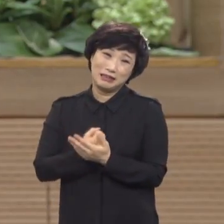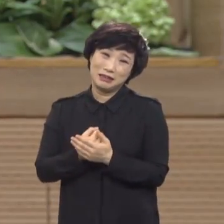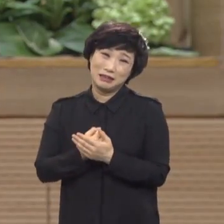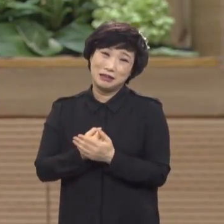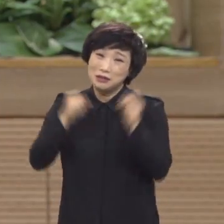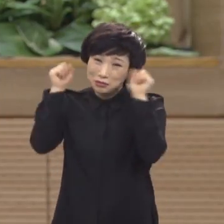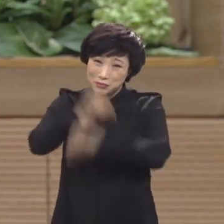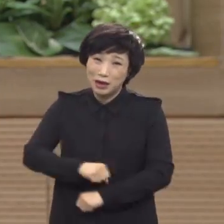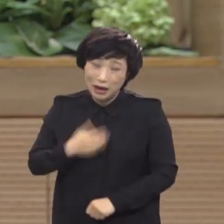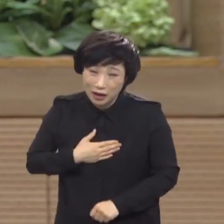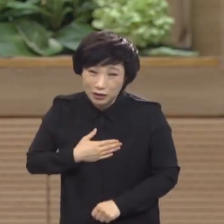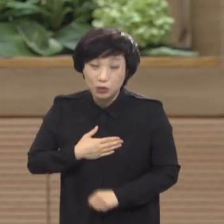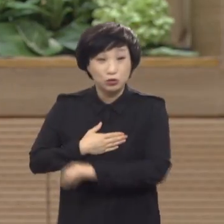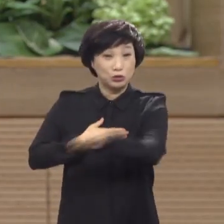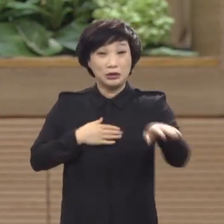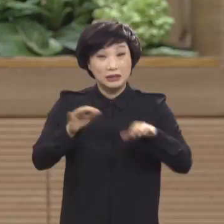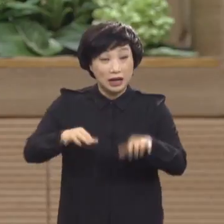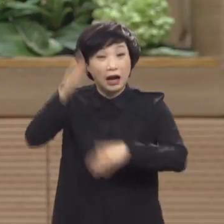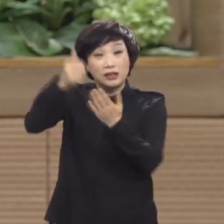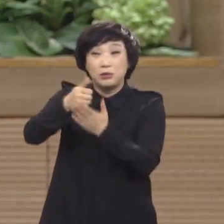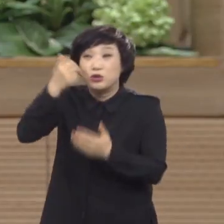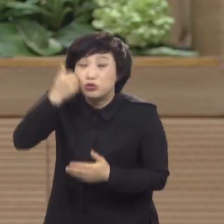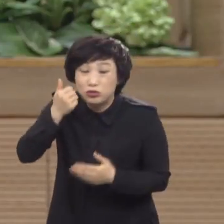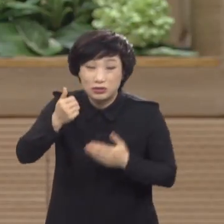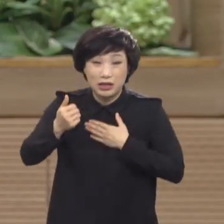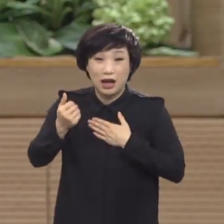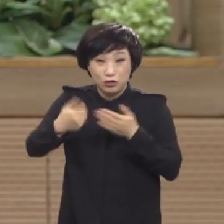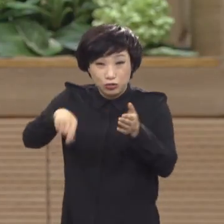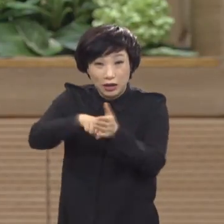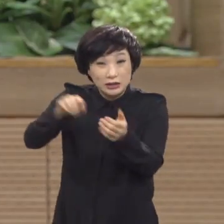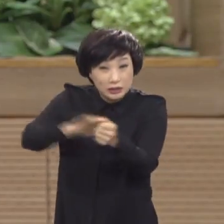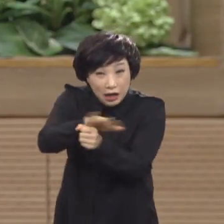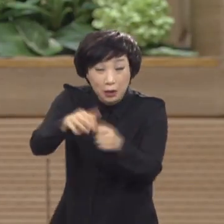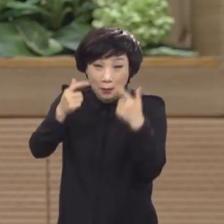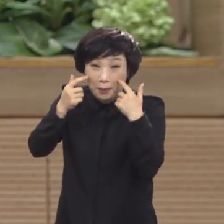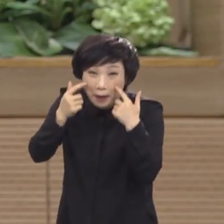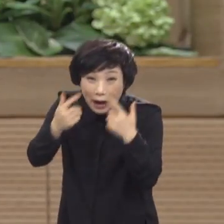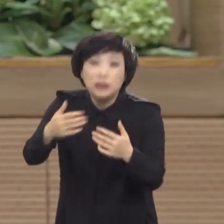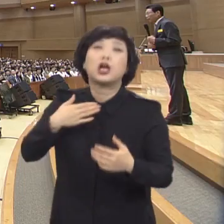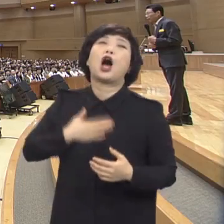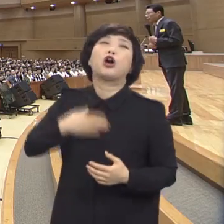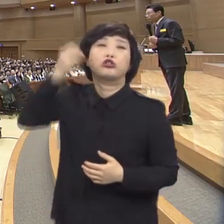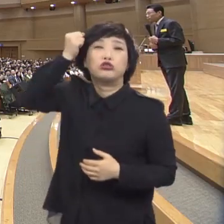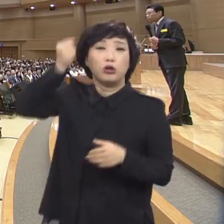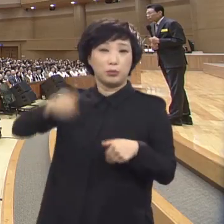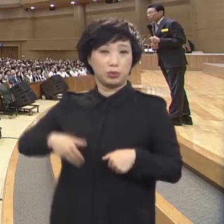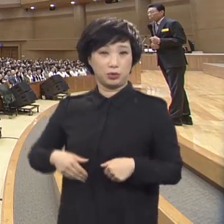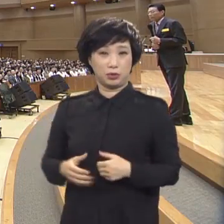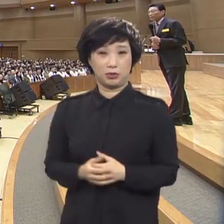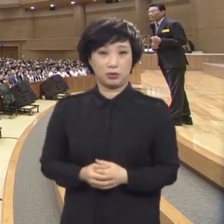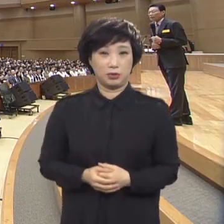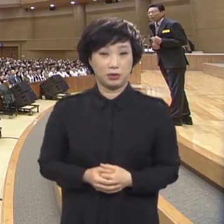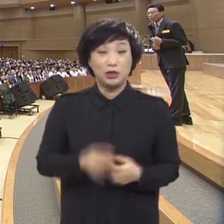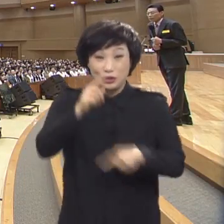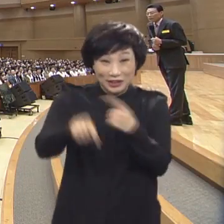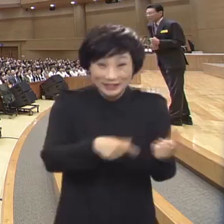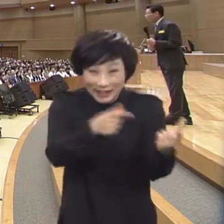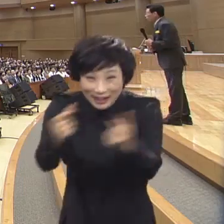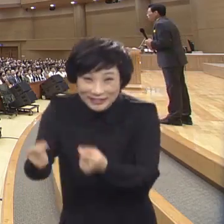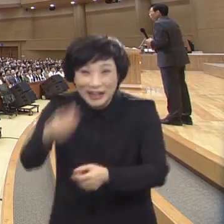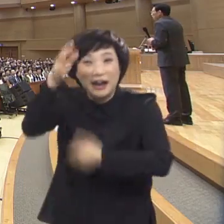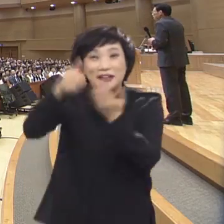우리는 하나님을 진짜 나를 향한 사랑으로 확실하게 알아야 돼. 같이